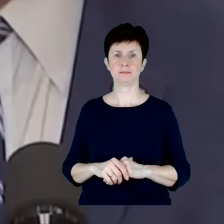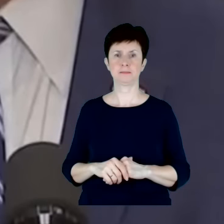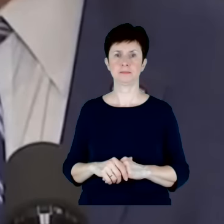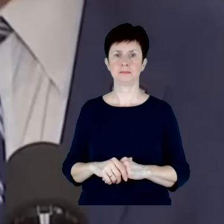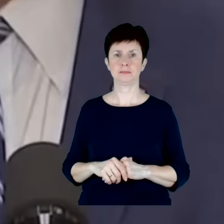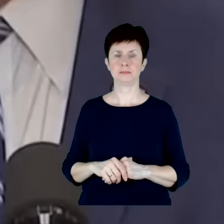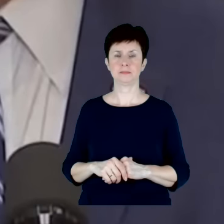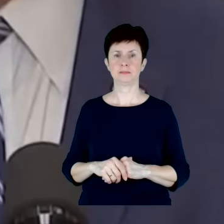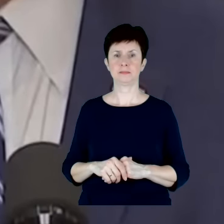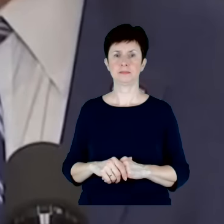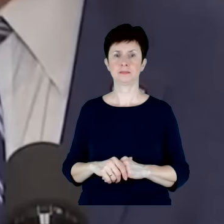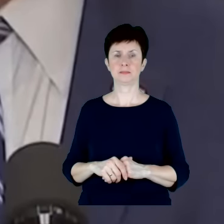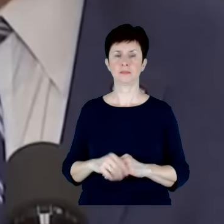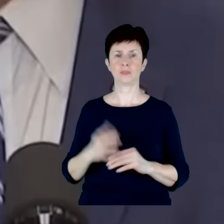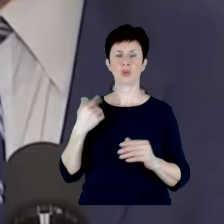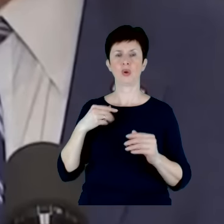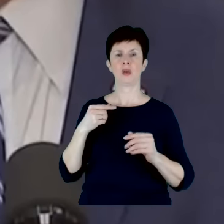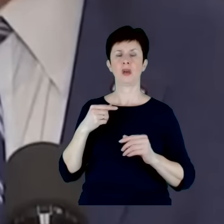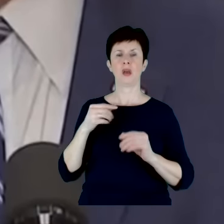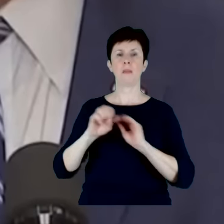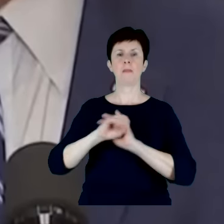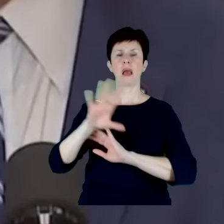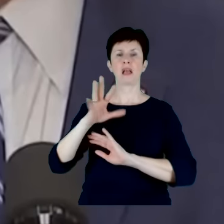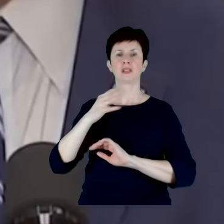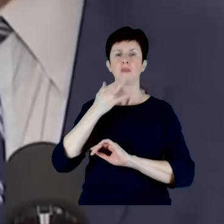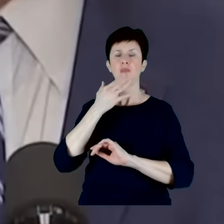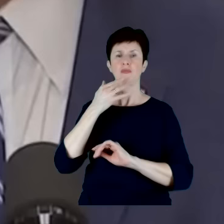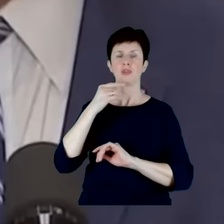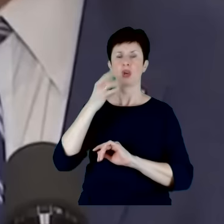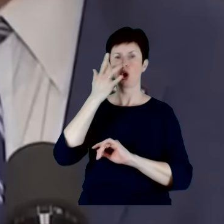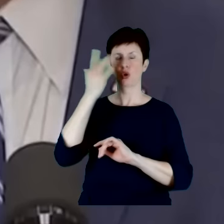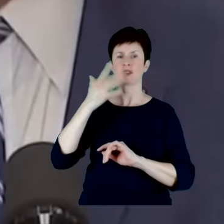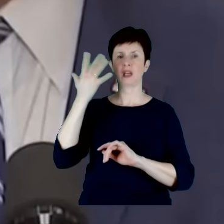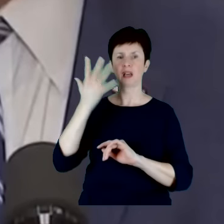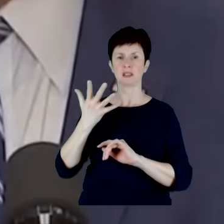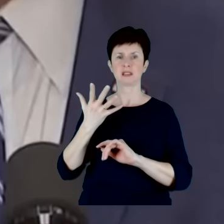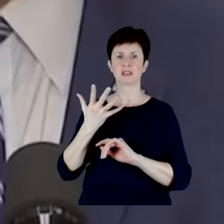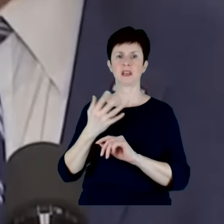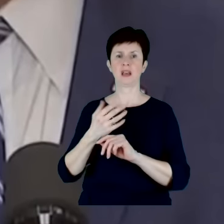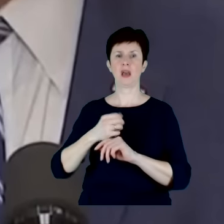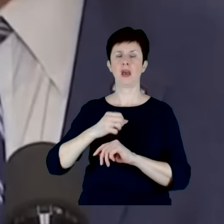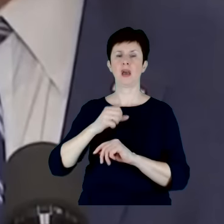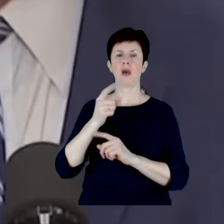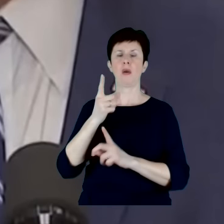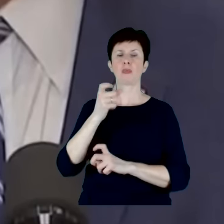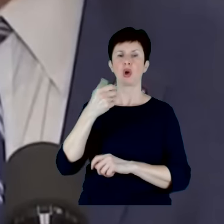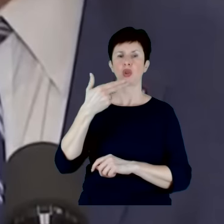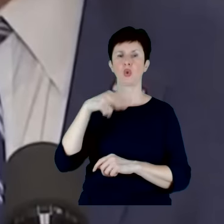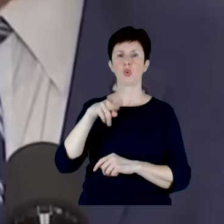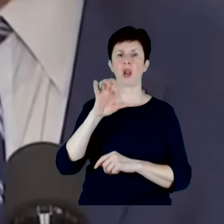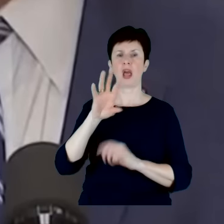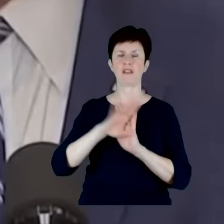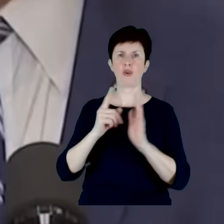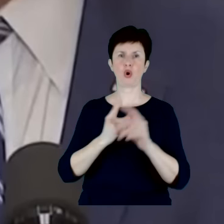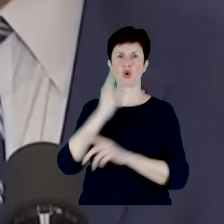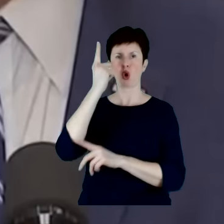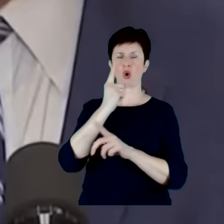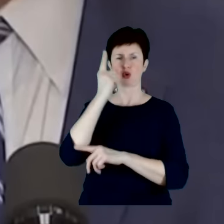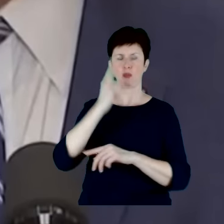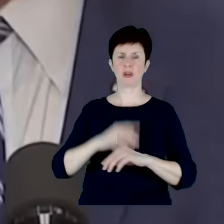media donosiły, że Rosja chce umieścić broń nuklearną w kosmosie. Przewodniczący Komisji do Spraw Wywiadu